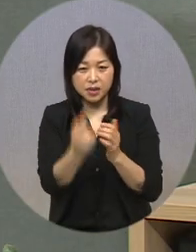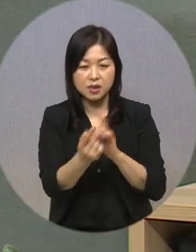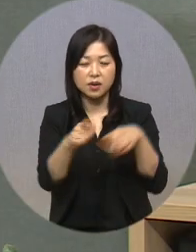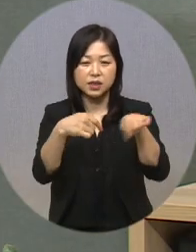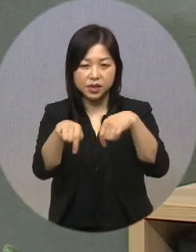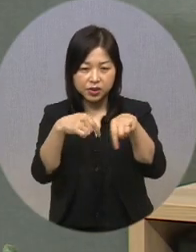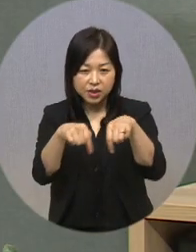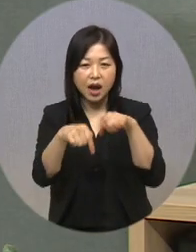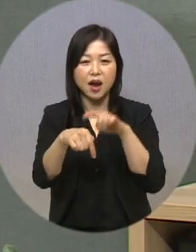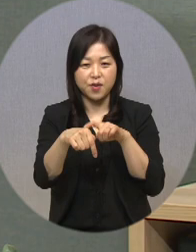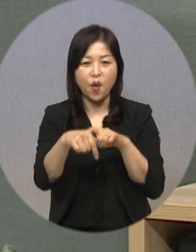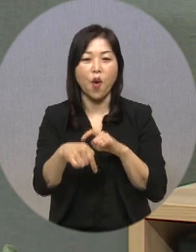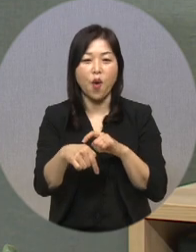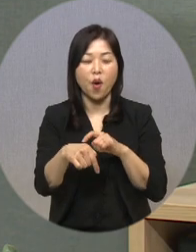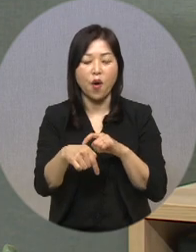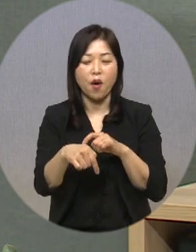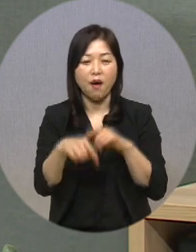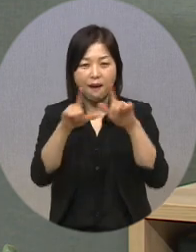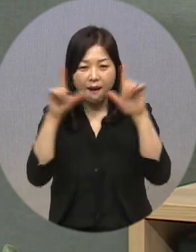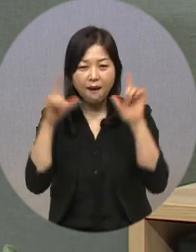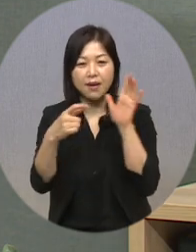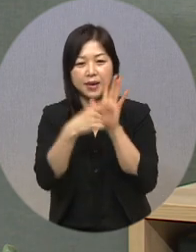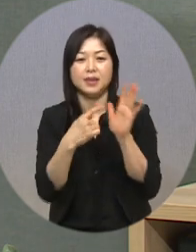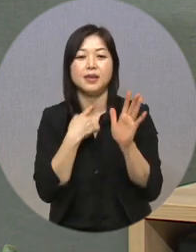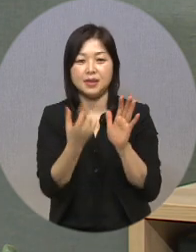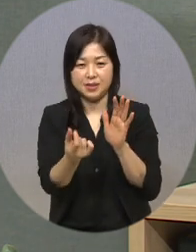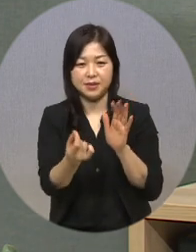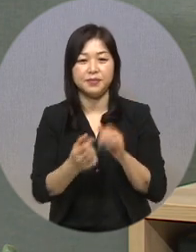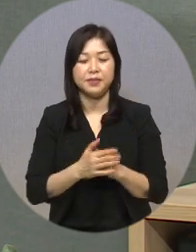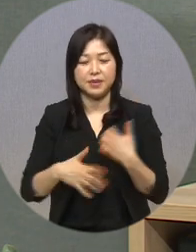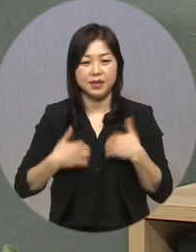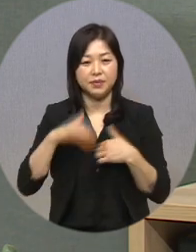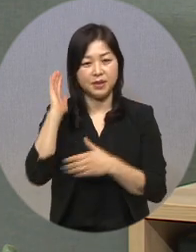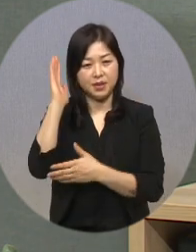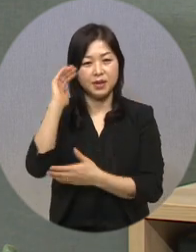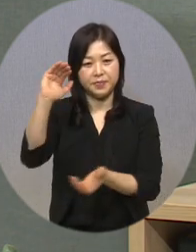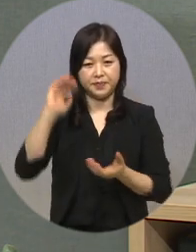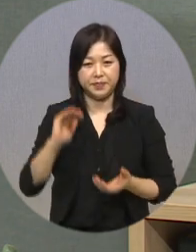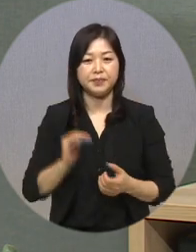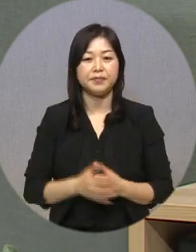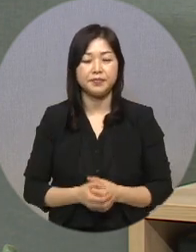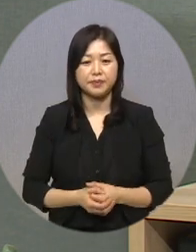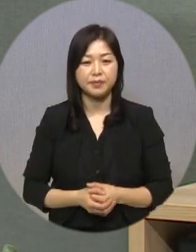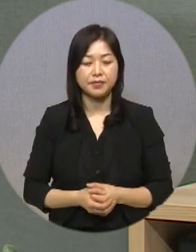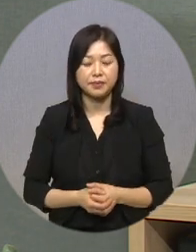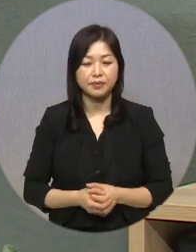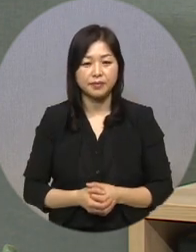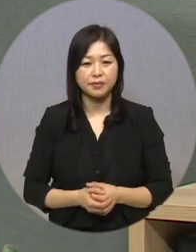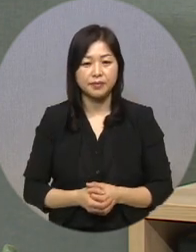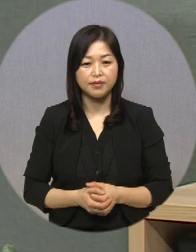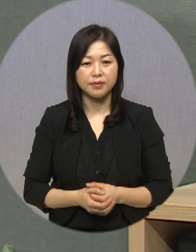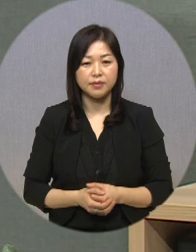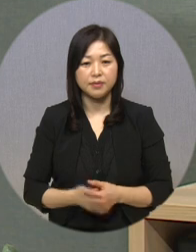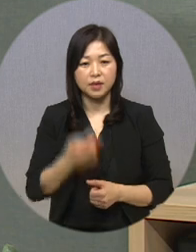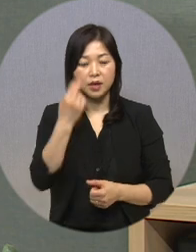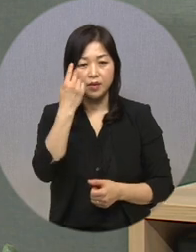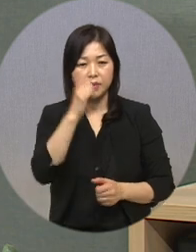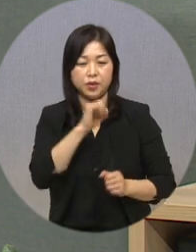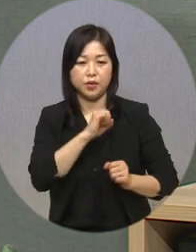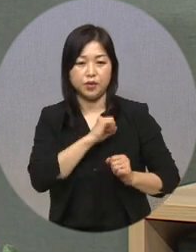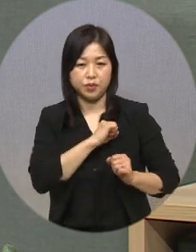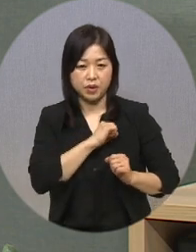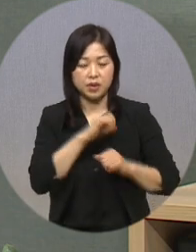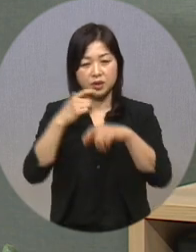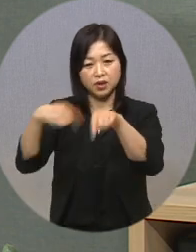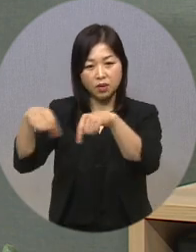진두지휘자가 되기도 했고 막 그런 재미있는 얘기를 예. 주셨는데 이제 그렇게 미국